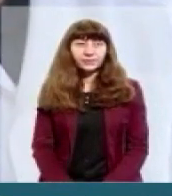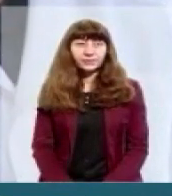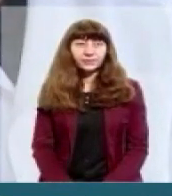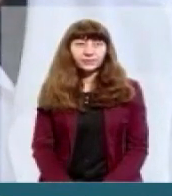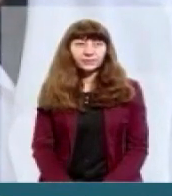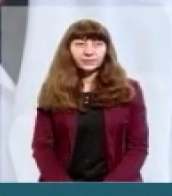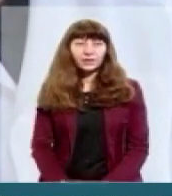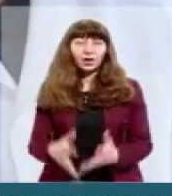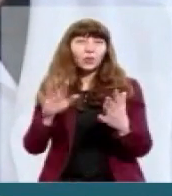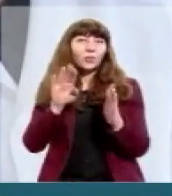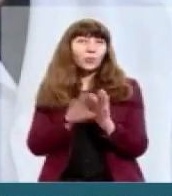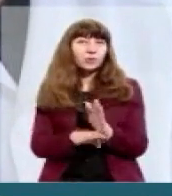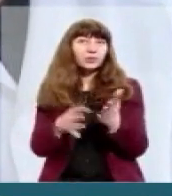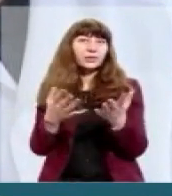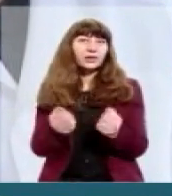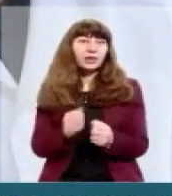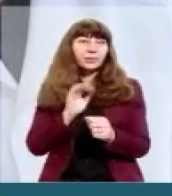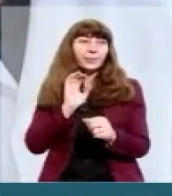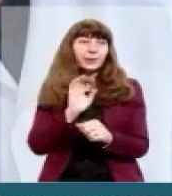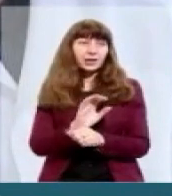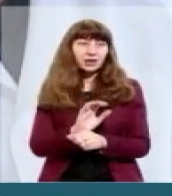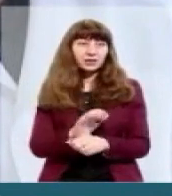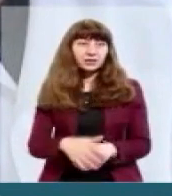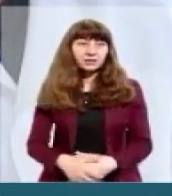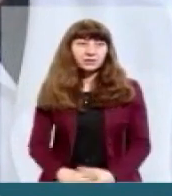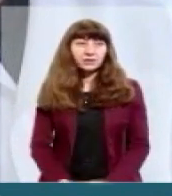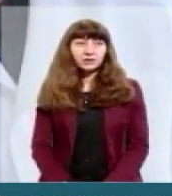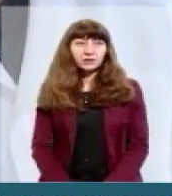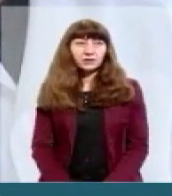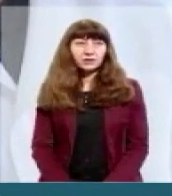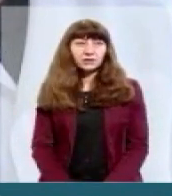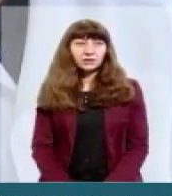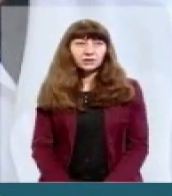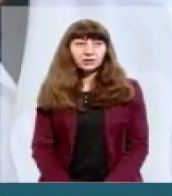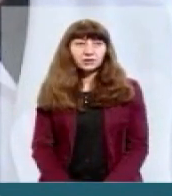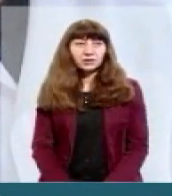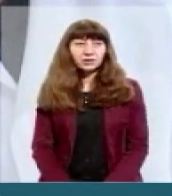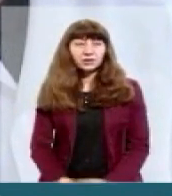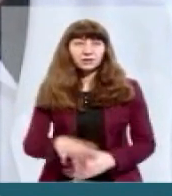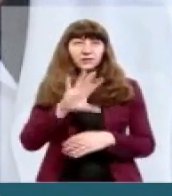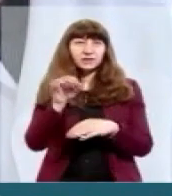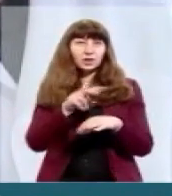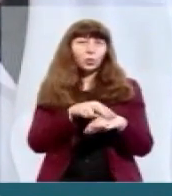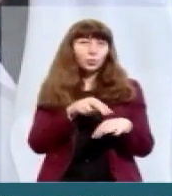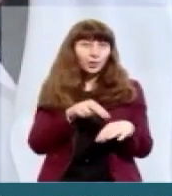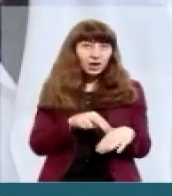Естественно, после принятия этого приказа, потому что я юридическую часть отвечаю, поэтому рассказываю, все органы, правоохранительные